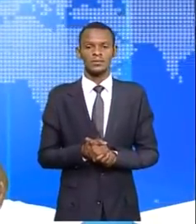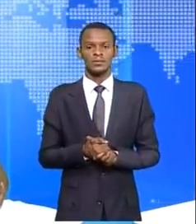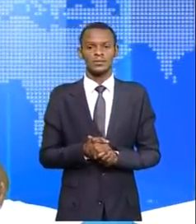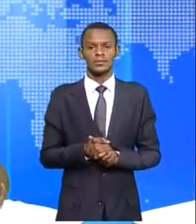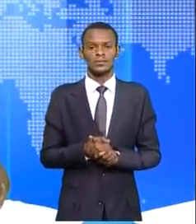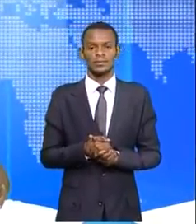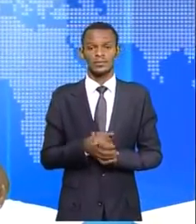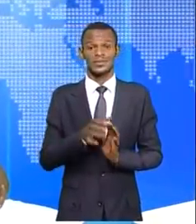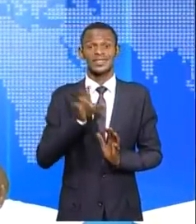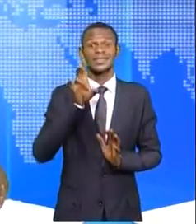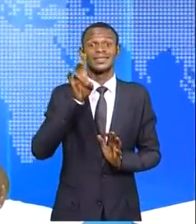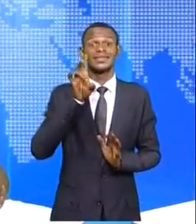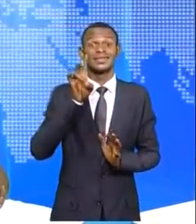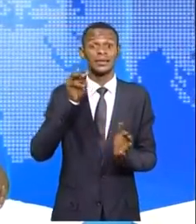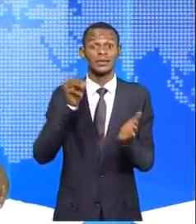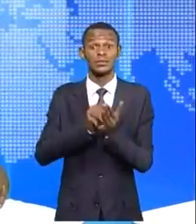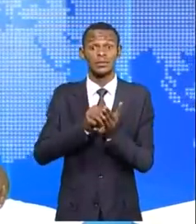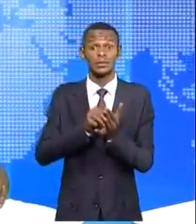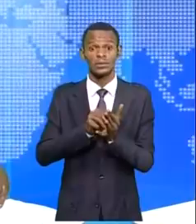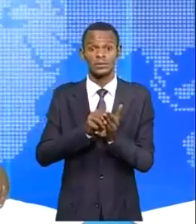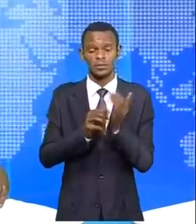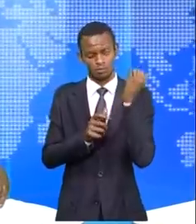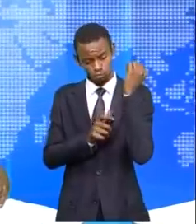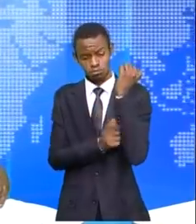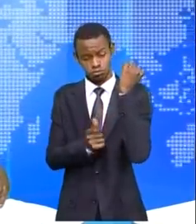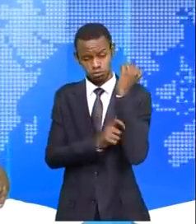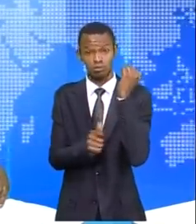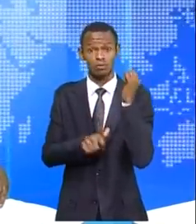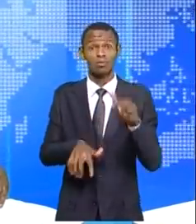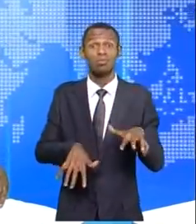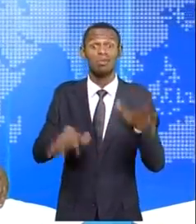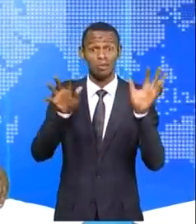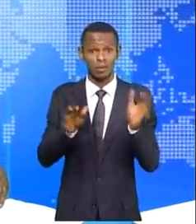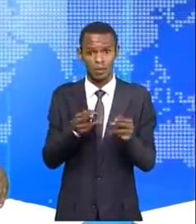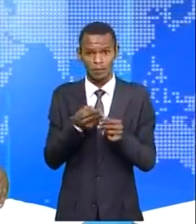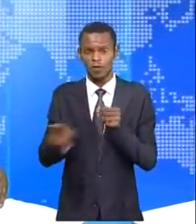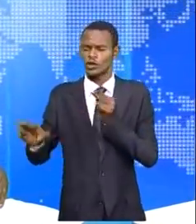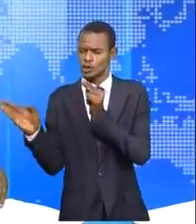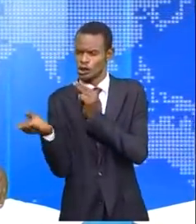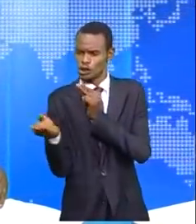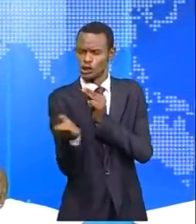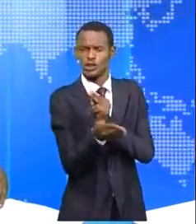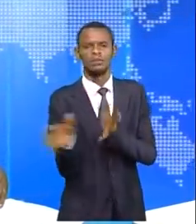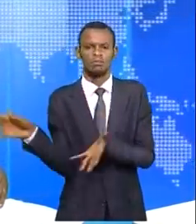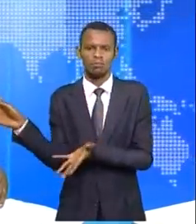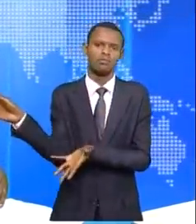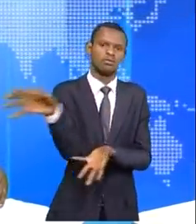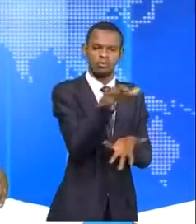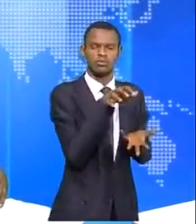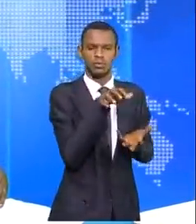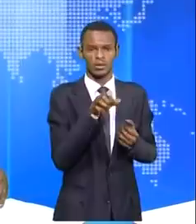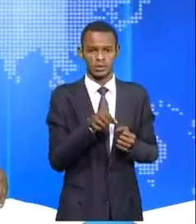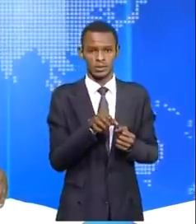seront bientôt récolter les femmes agronome en cultiver les maïs blanche sur une superficie de 1500 hectares